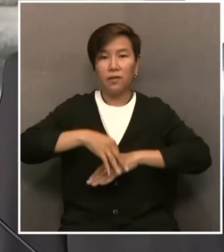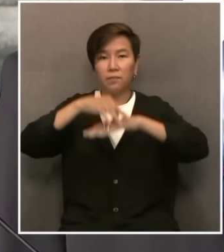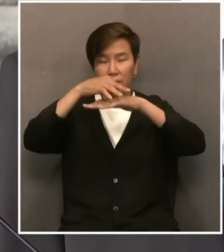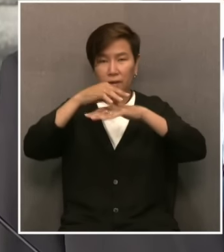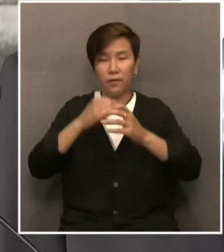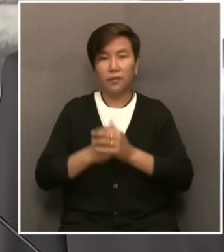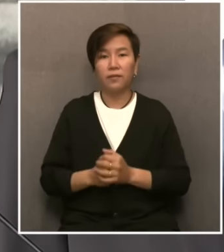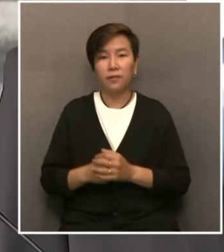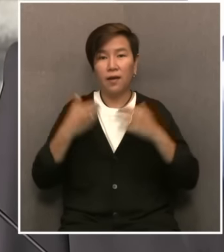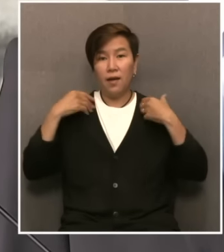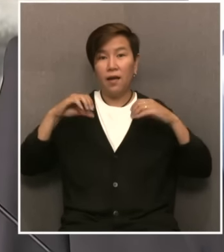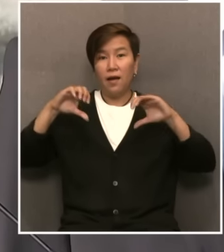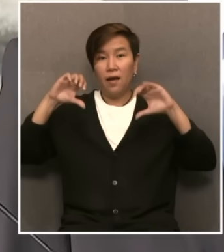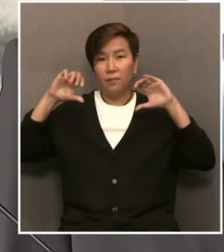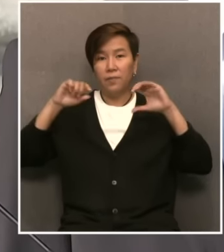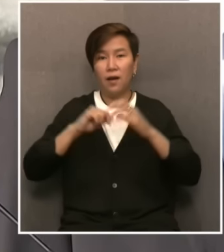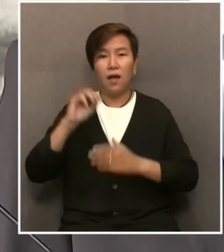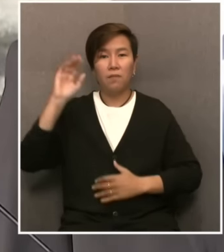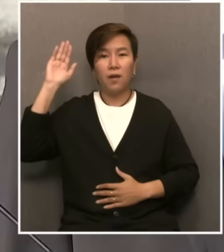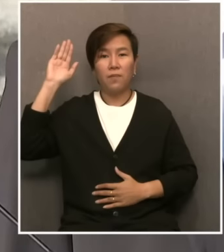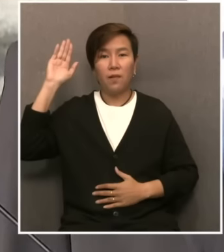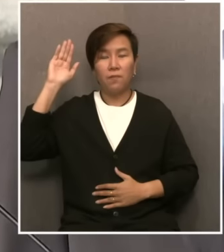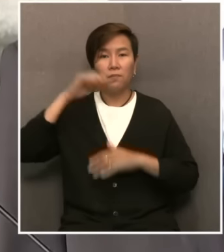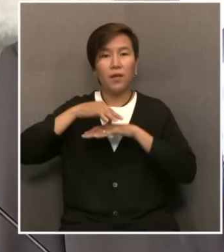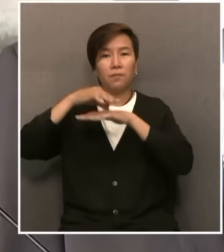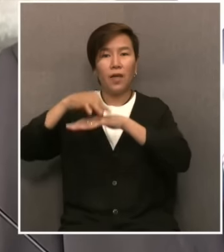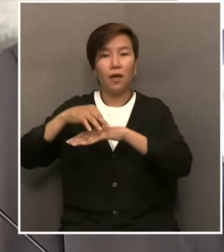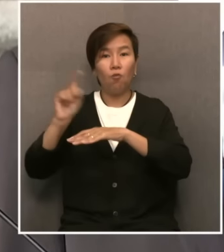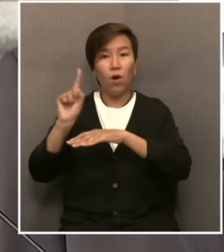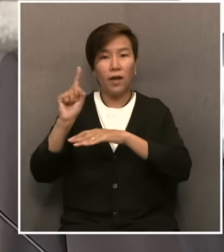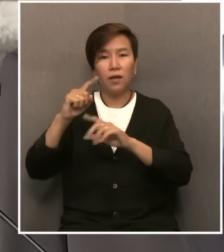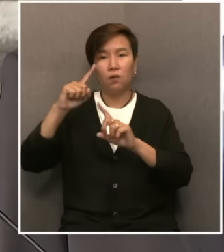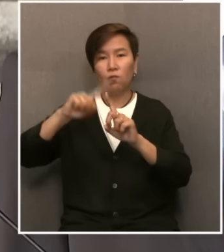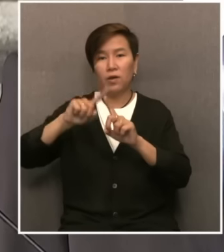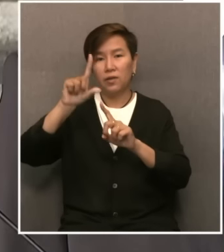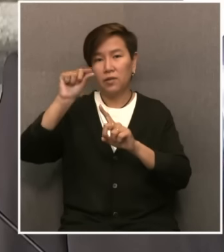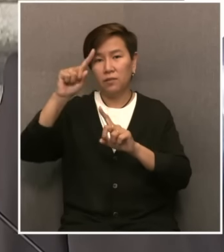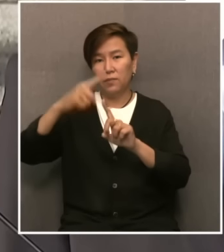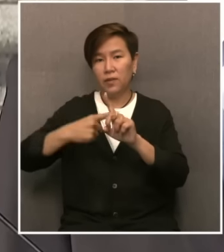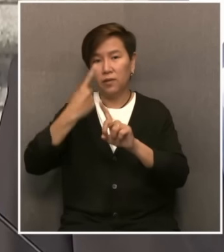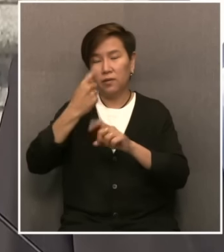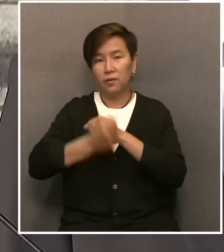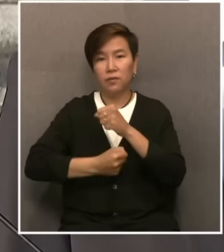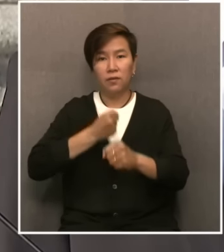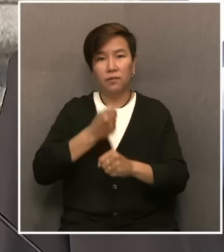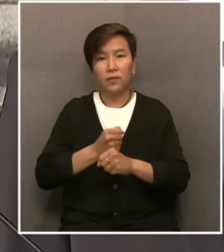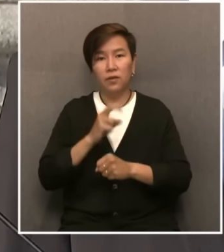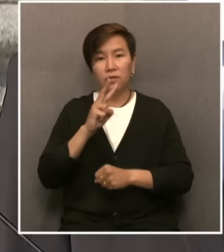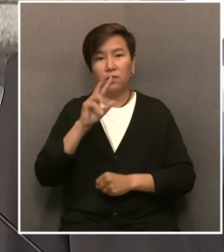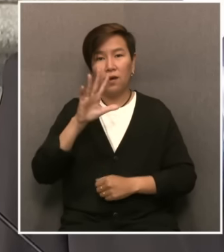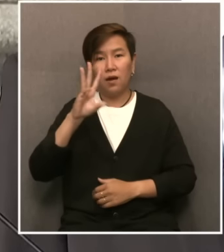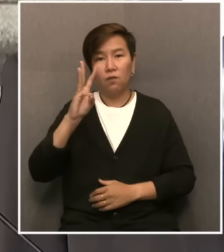ของทรัมป์จะสาบานตนรับตำแหน่งในวันที่20มกราคมปี